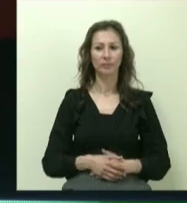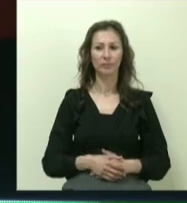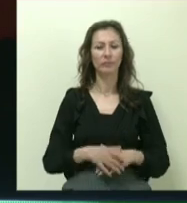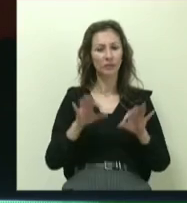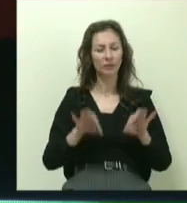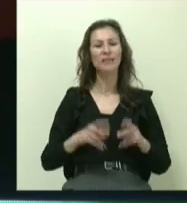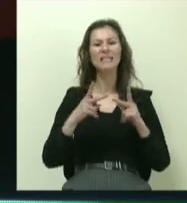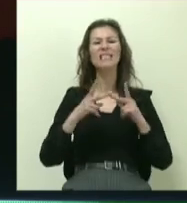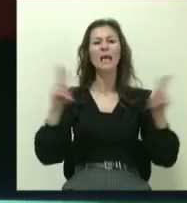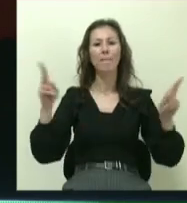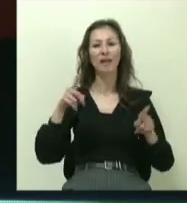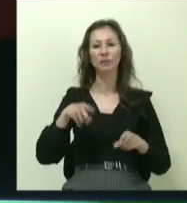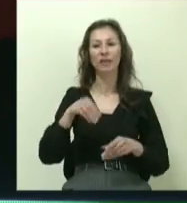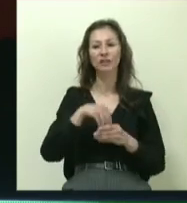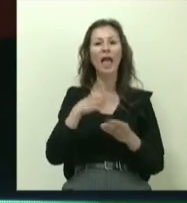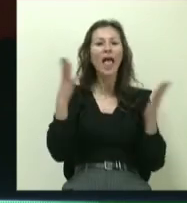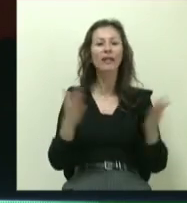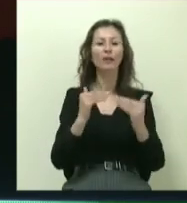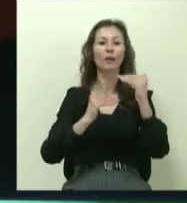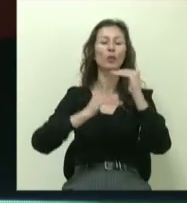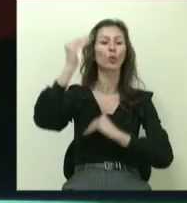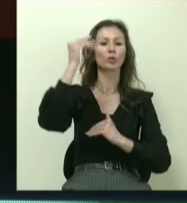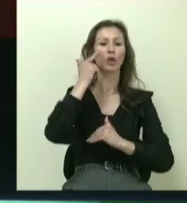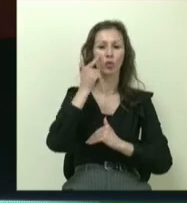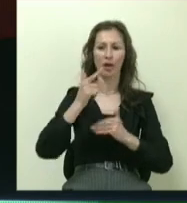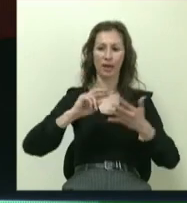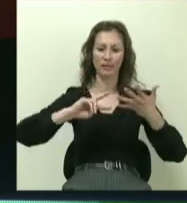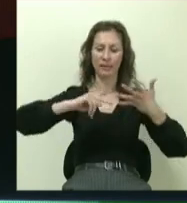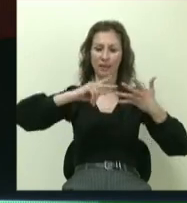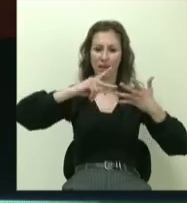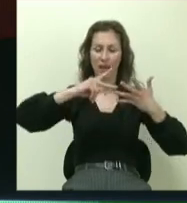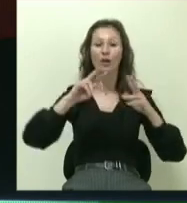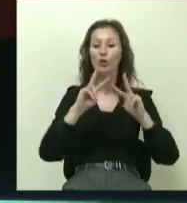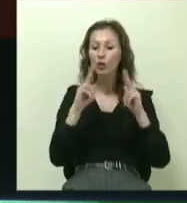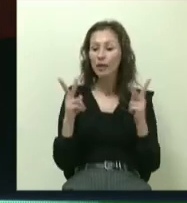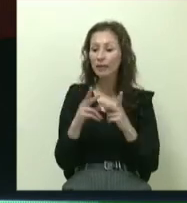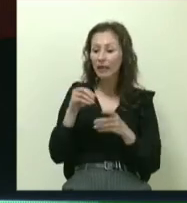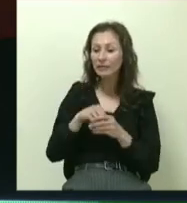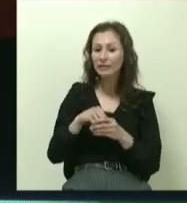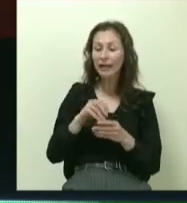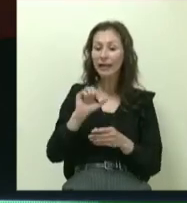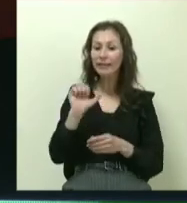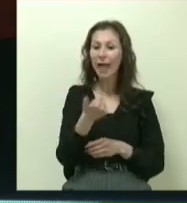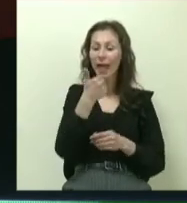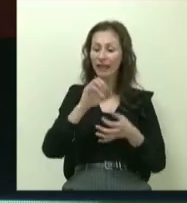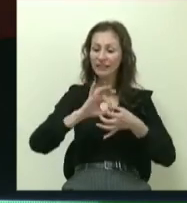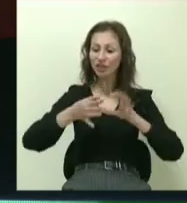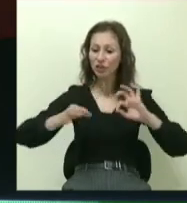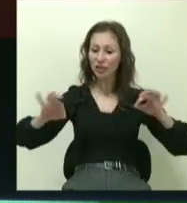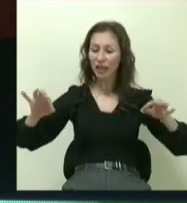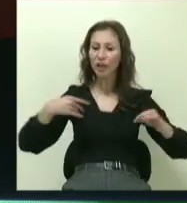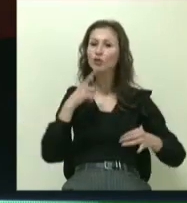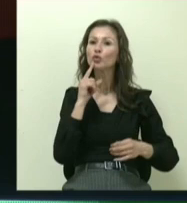Şimdi serbestleşmenin en yüksek seviyelerine vardı küresel değer zincirlerinin günlük sözcük